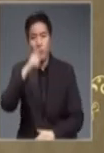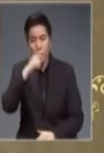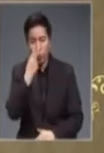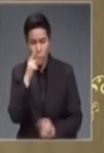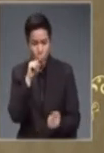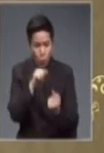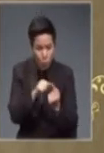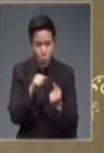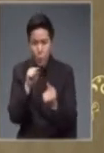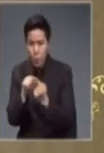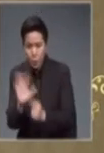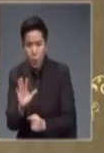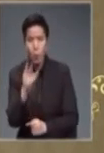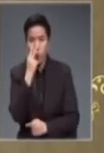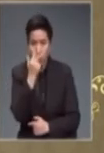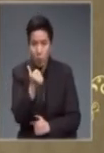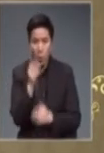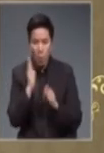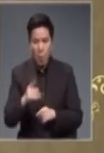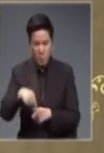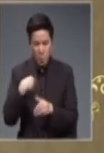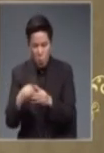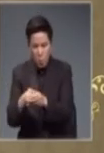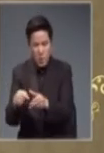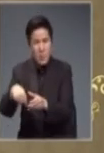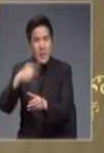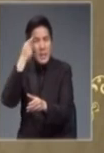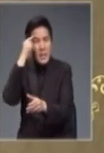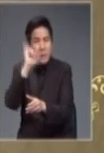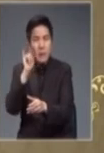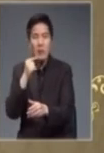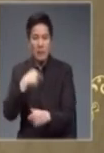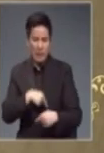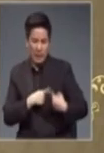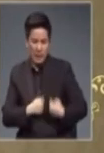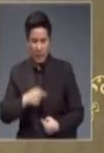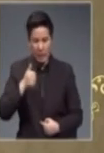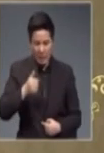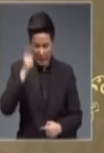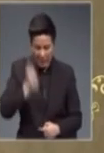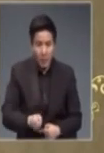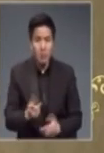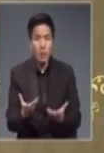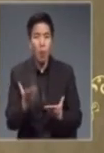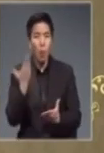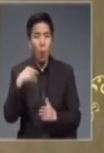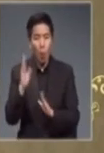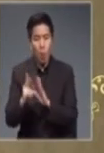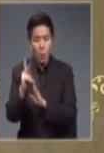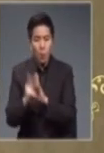ก็บอกผมมานะครับว่าพร้อมที่จะให้ผมทำแบบนั้นนะครับแต่ผมก็รับรองว่าผมจะไม่ทำในสิ่งที่ผิดนะครับจะทำให้